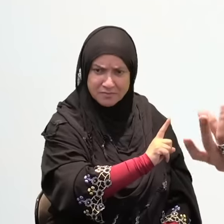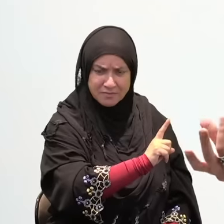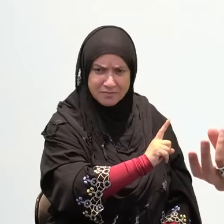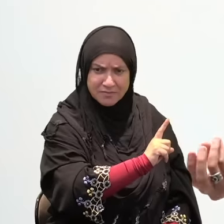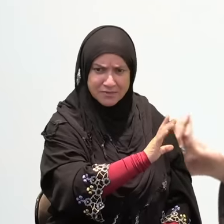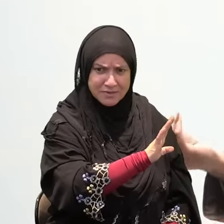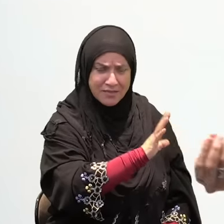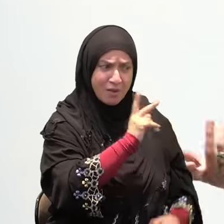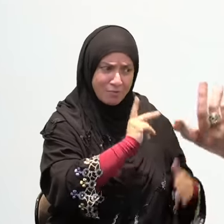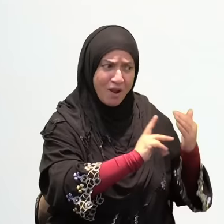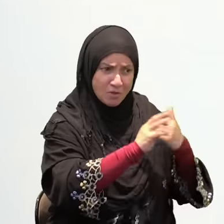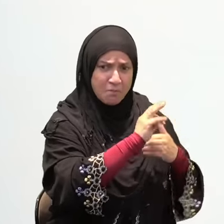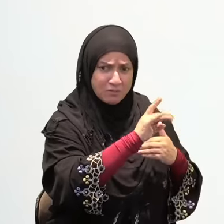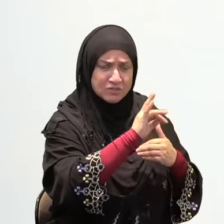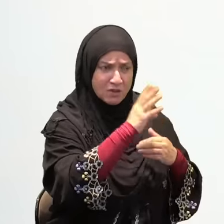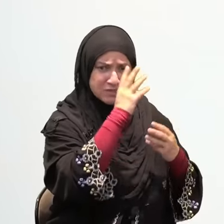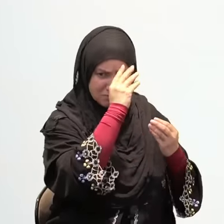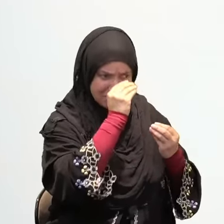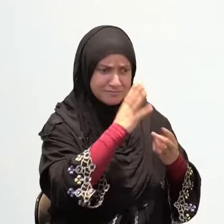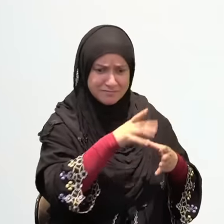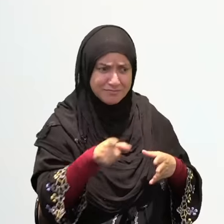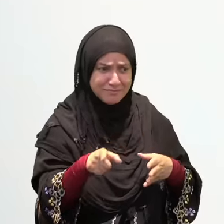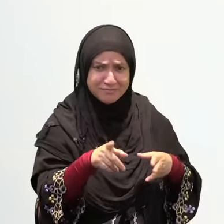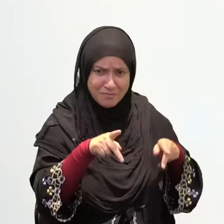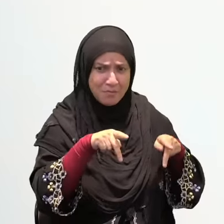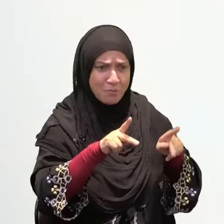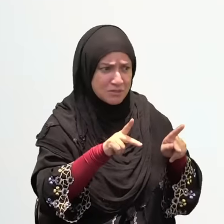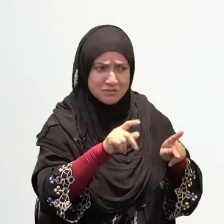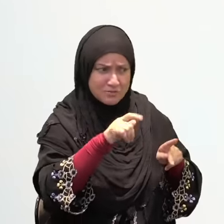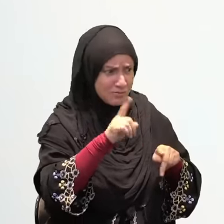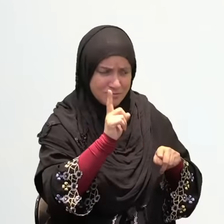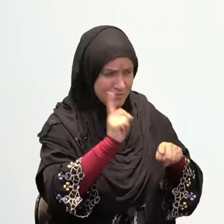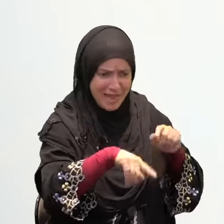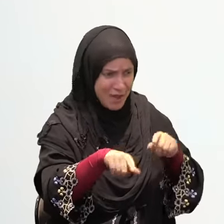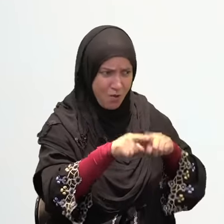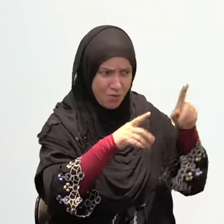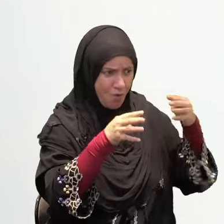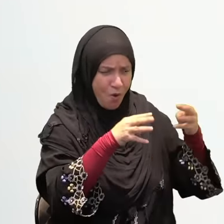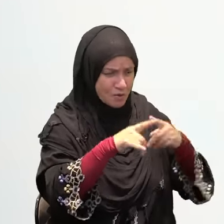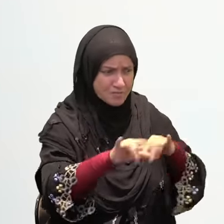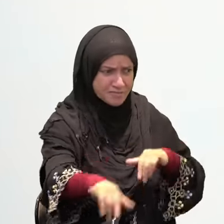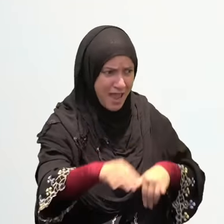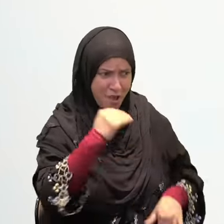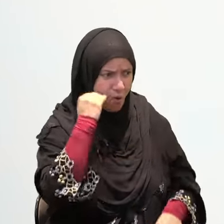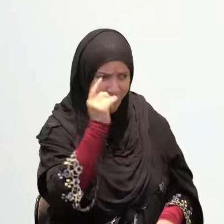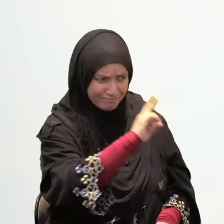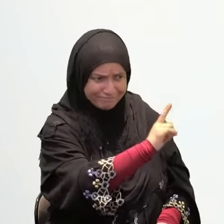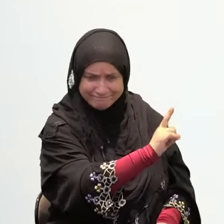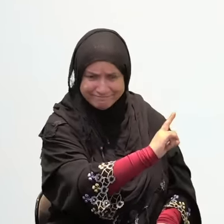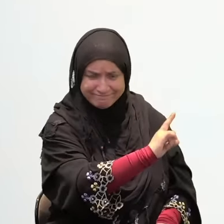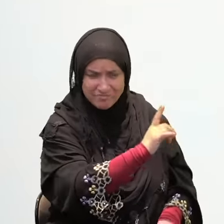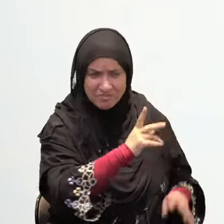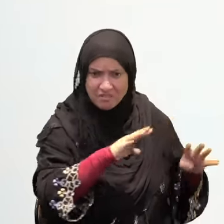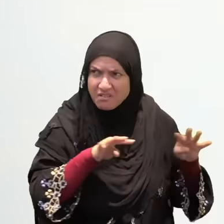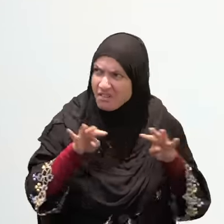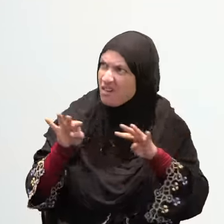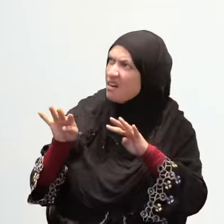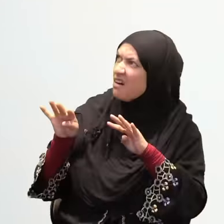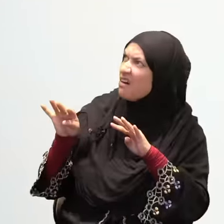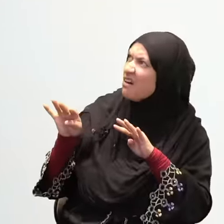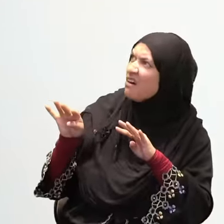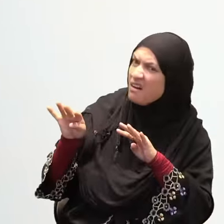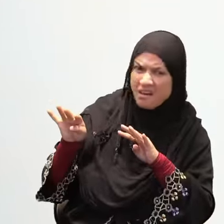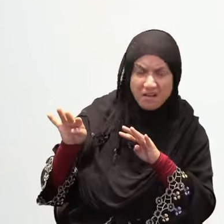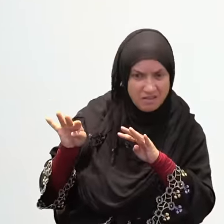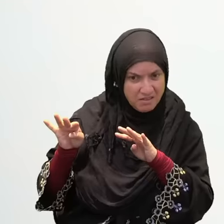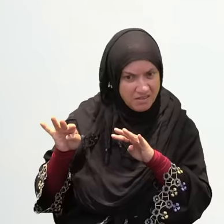that's what the Prophet ﷺ said, whoever deceives is not from us. The Sahaba asked the Prophet ﷺ about soothsayers, kahin, right? One of the accusations they